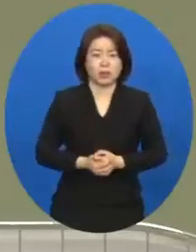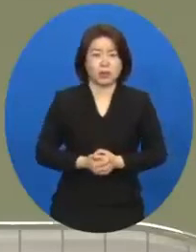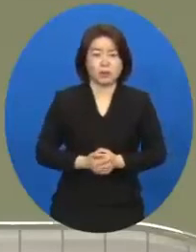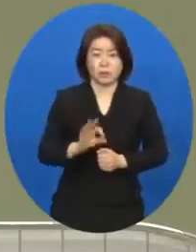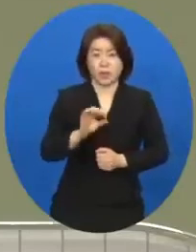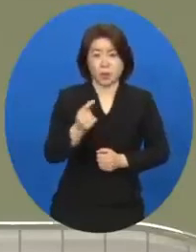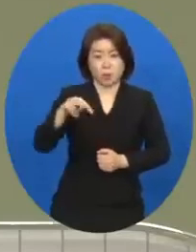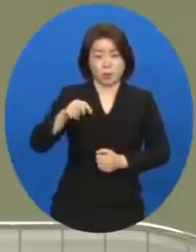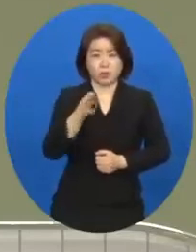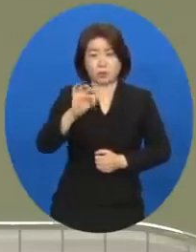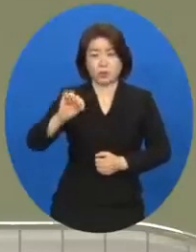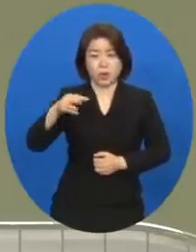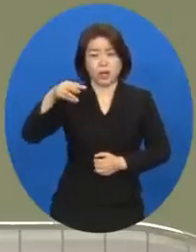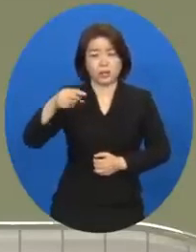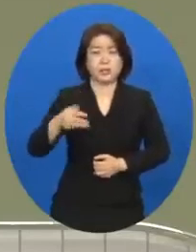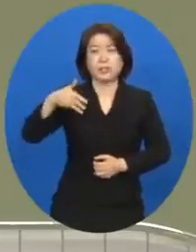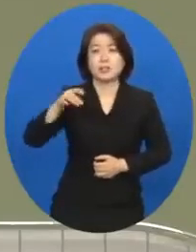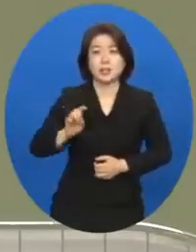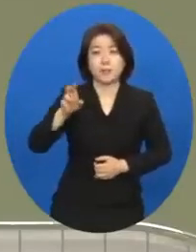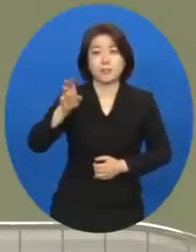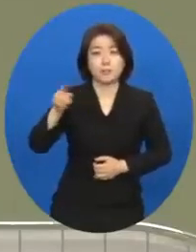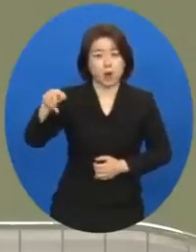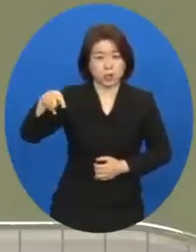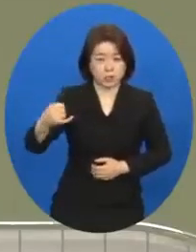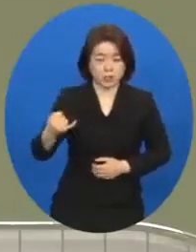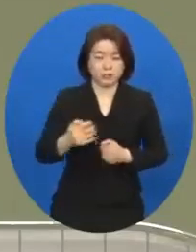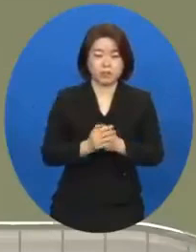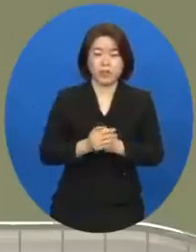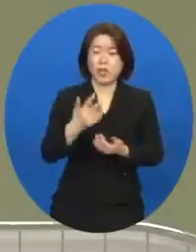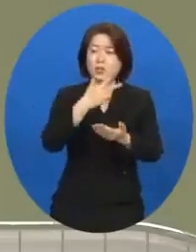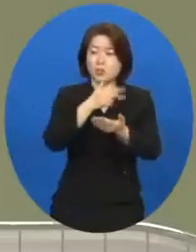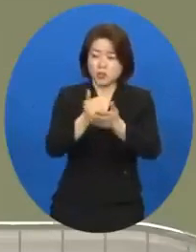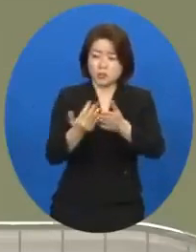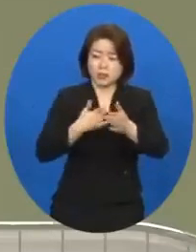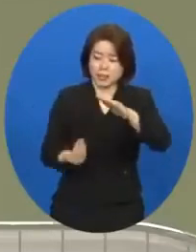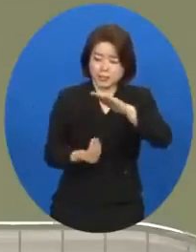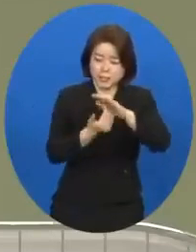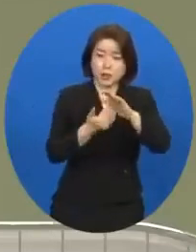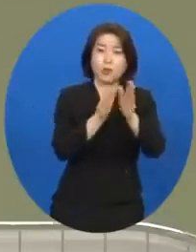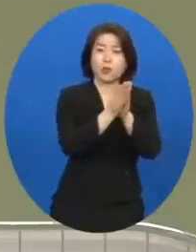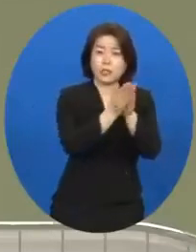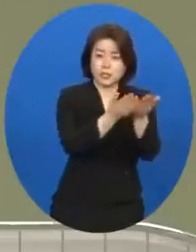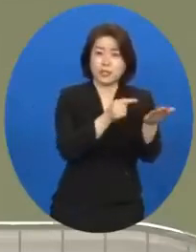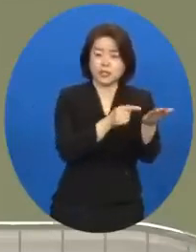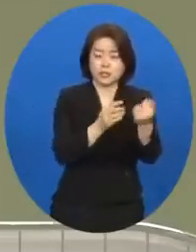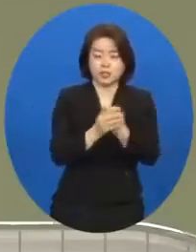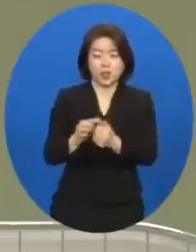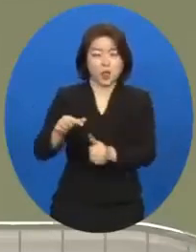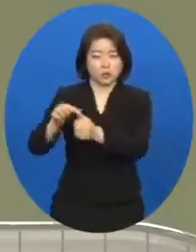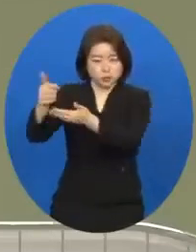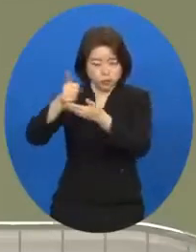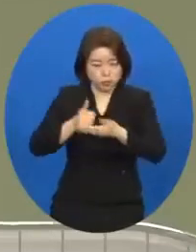오스왈드 챔버스가 주님은 나의 최고봉이라는 책에서 예수님을 나의 구주로 영접한 이후